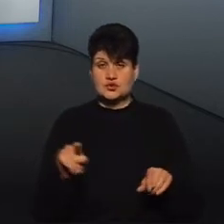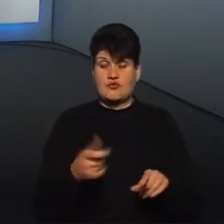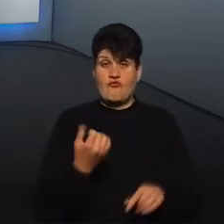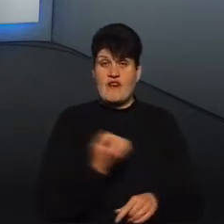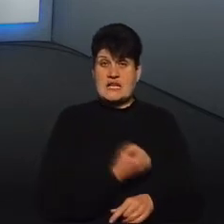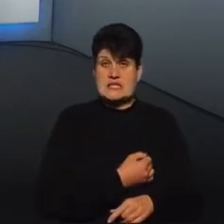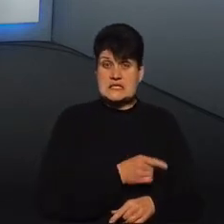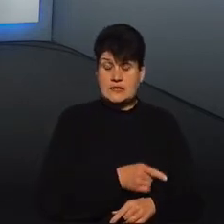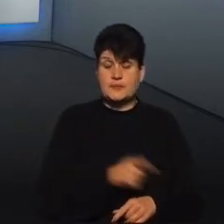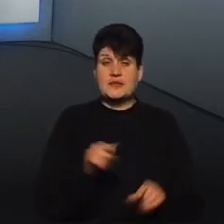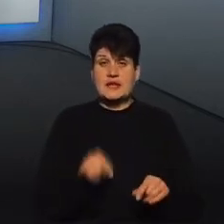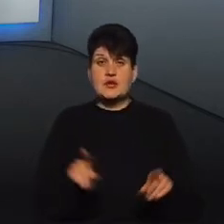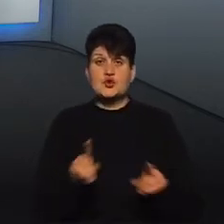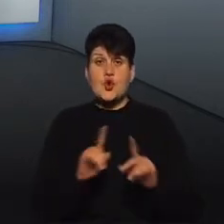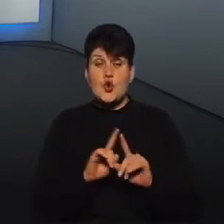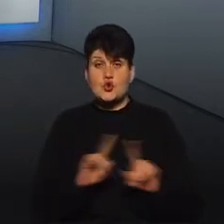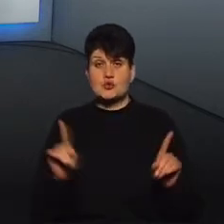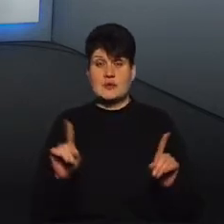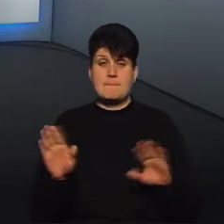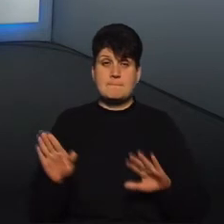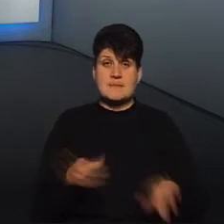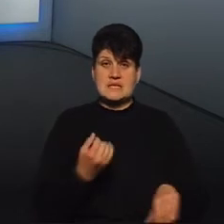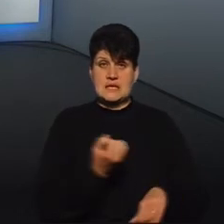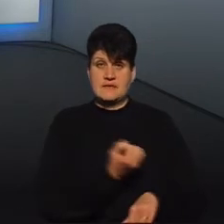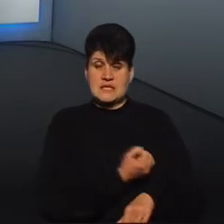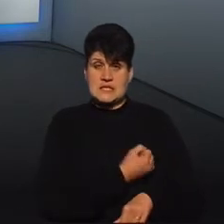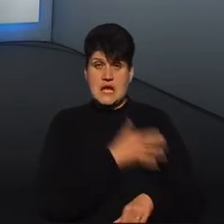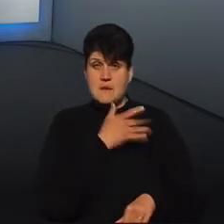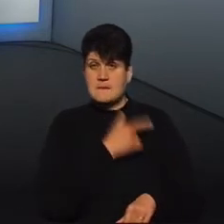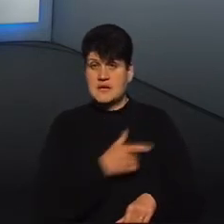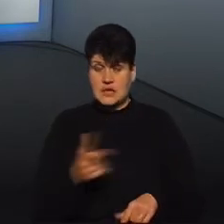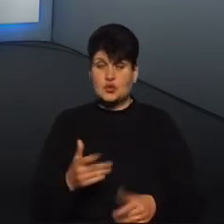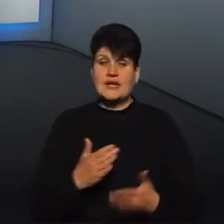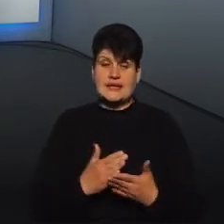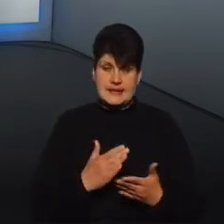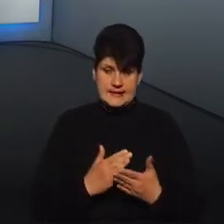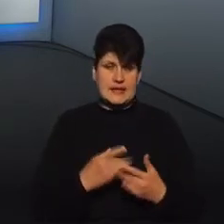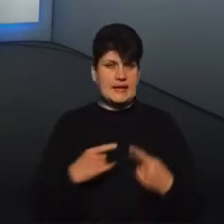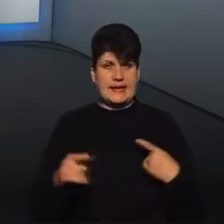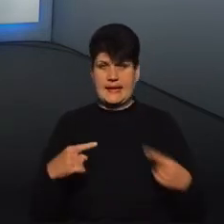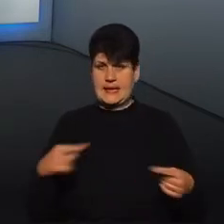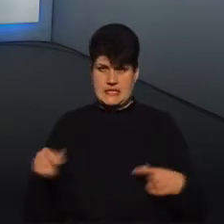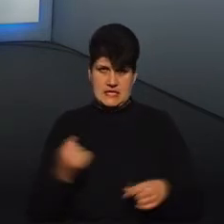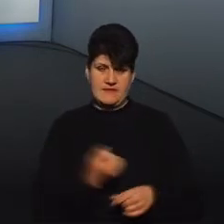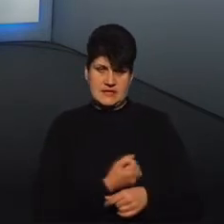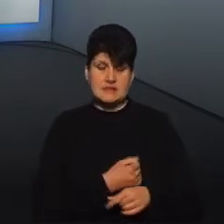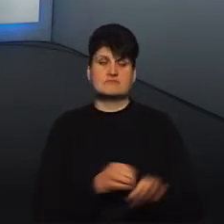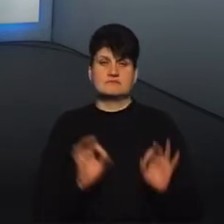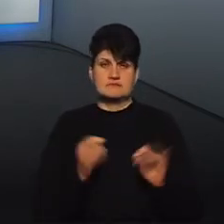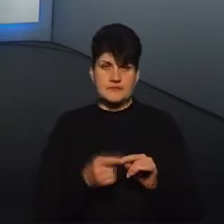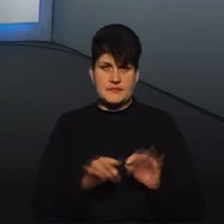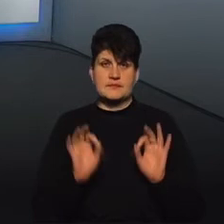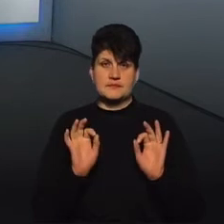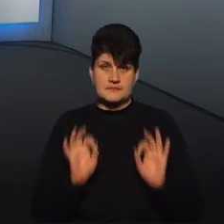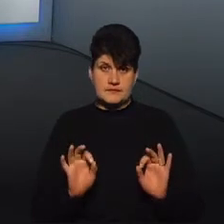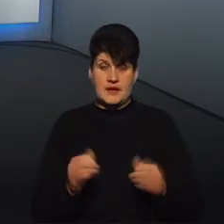що особливості поствакцинального періоду є при різних вакцинах, це так. Але ну, я би